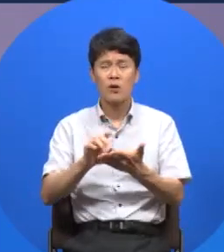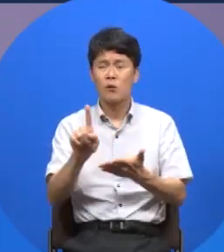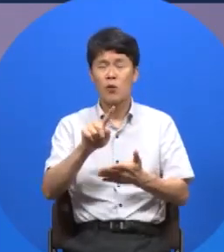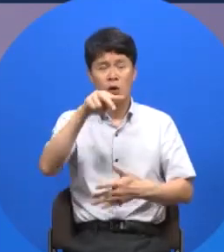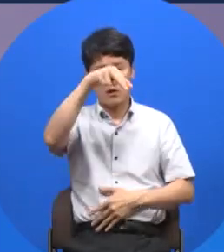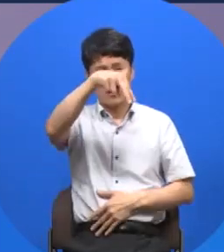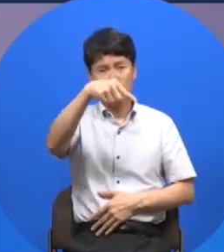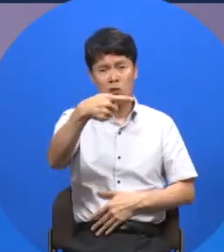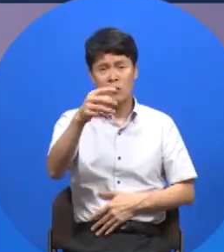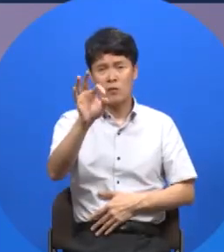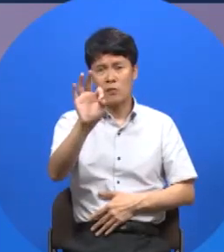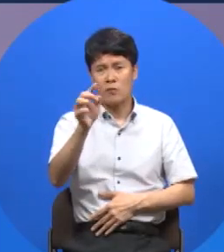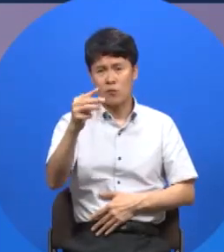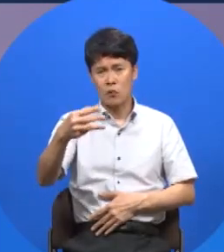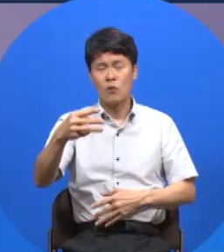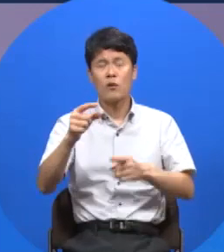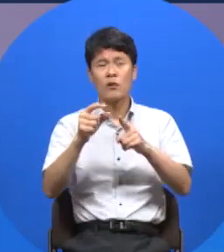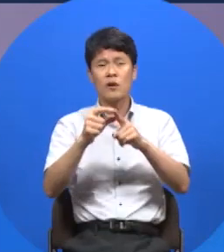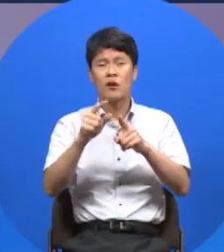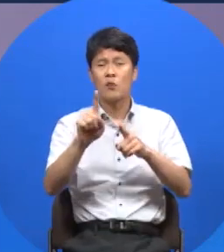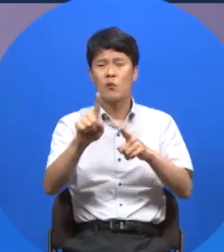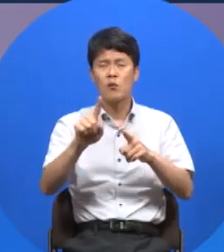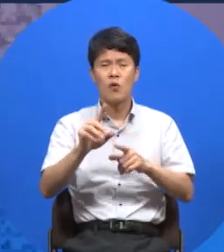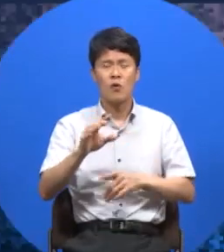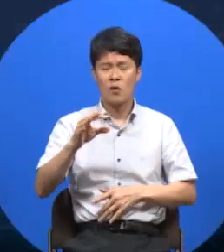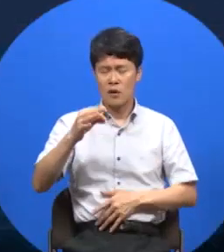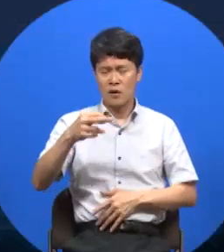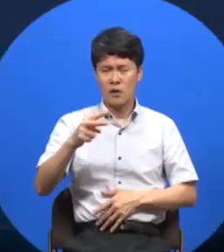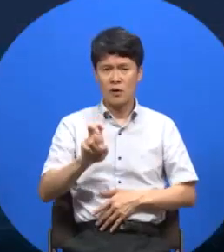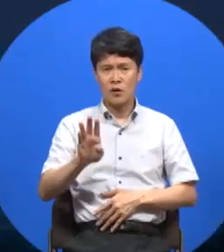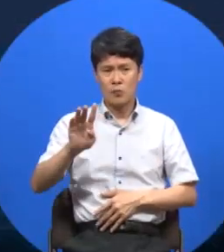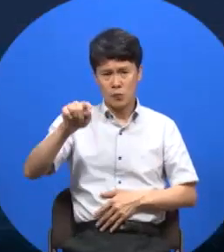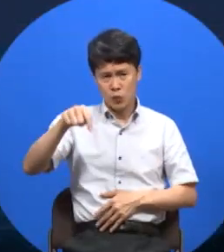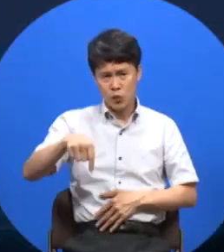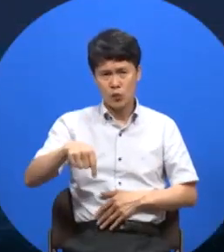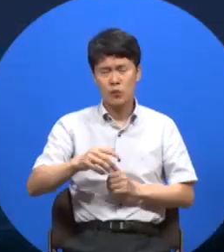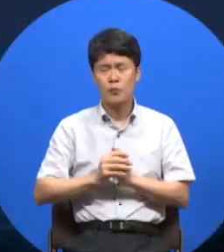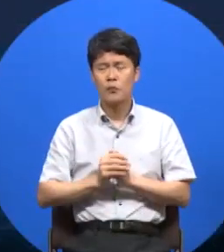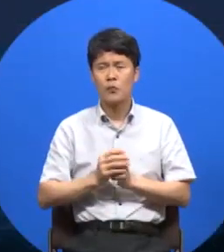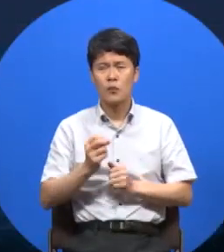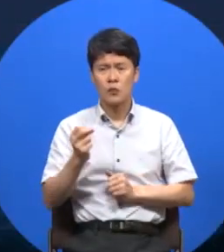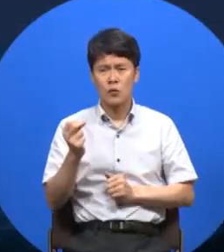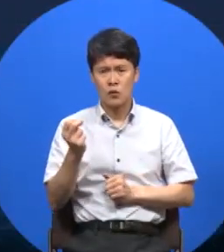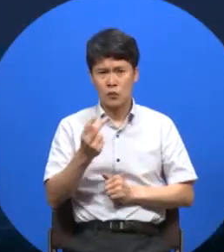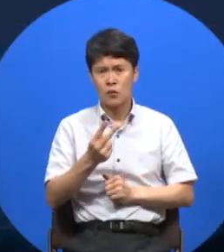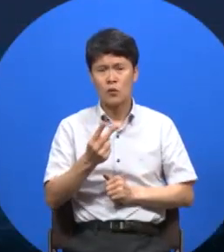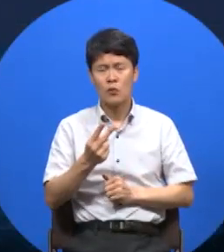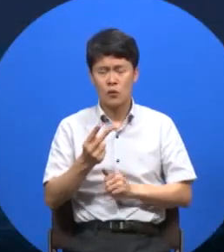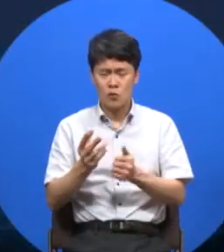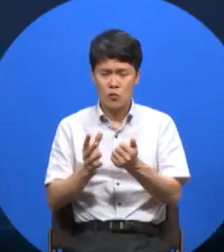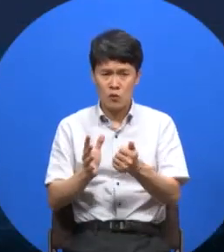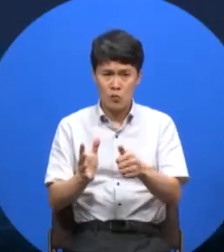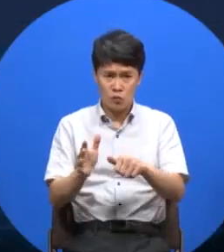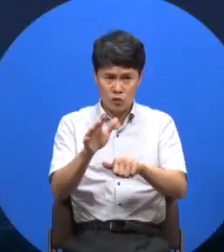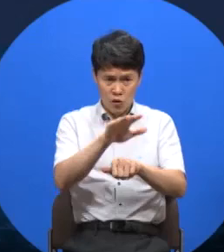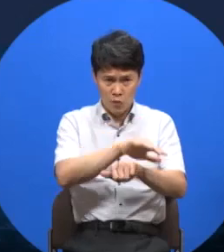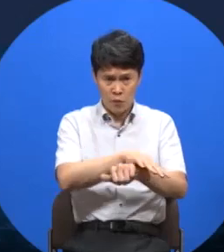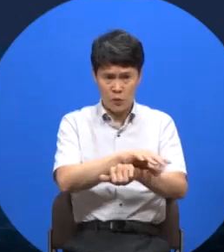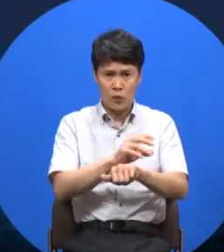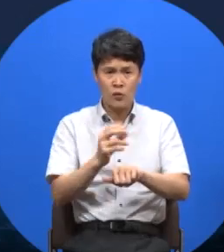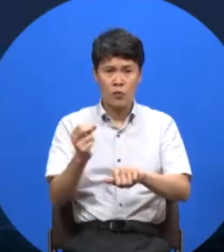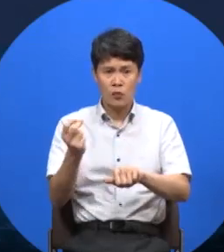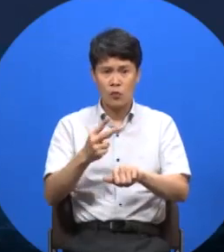여기 스올이라는 단어는 음부라는 단어로 번역할 수도 있고 혹은 무덤